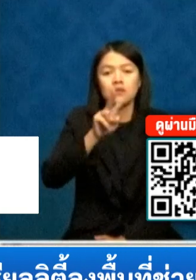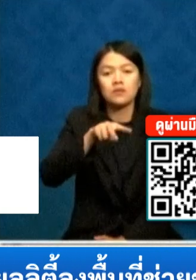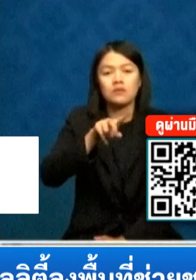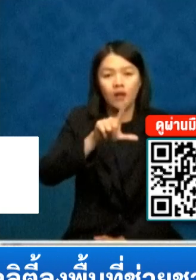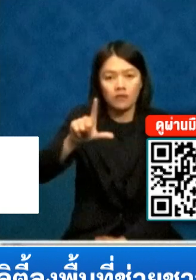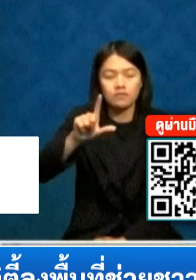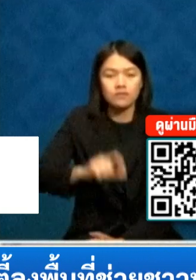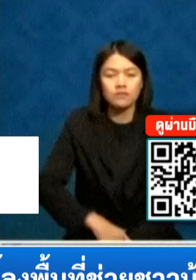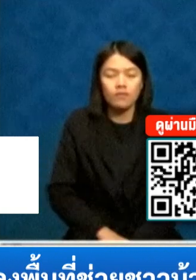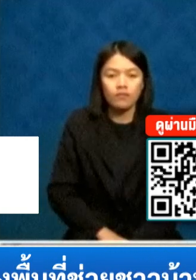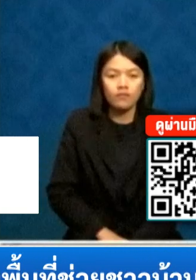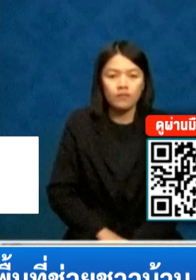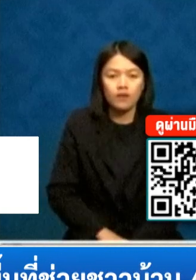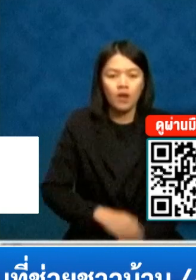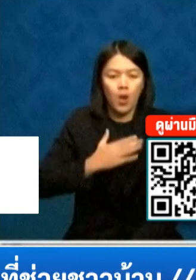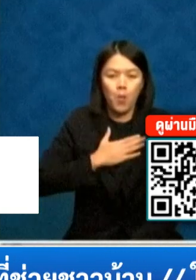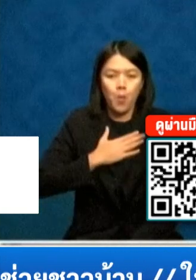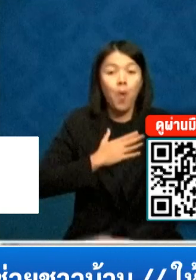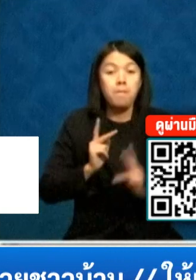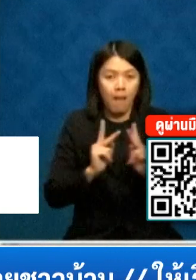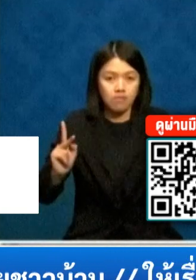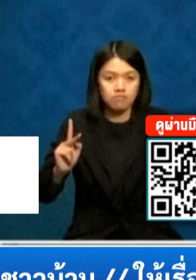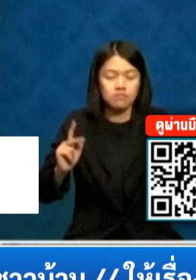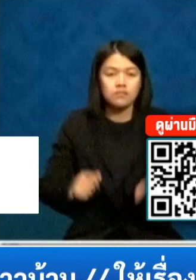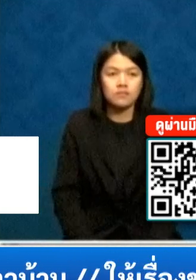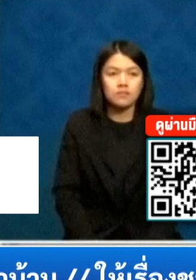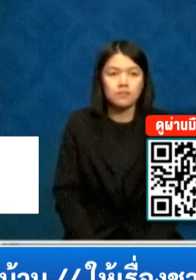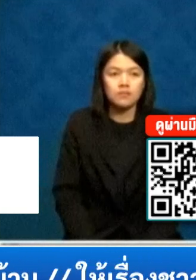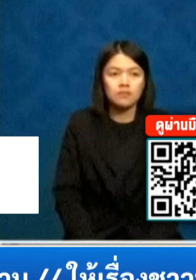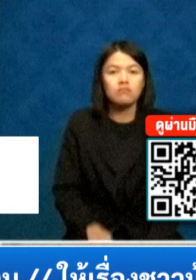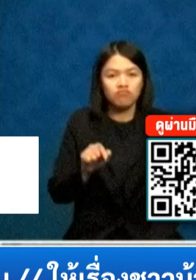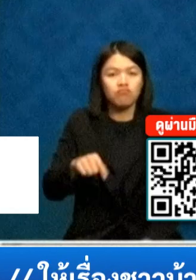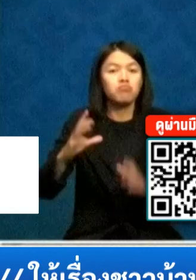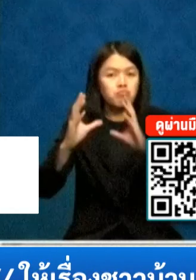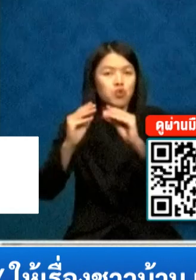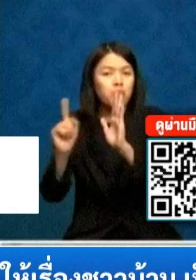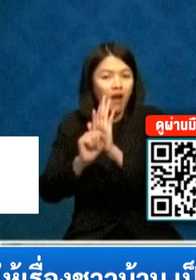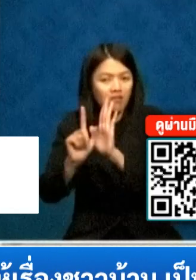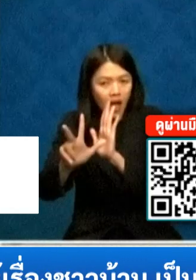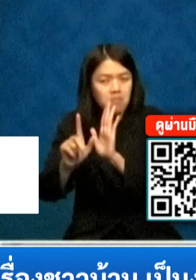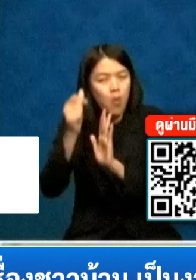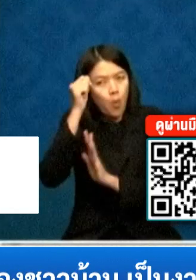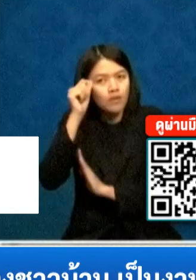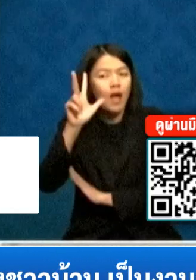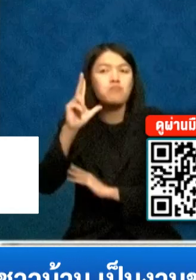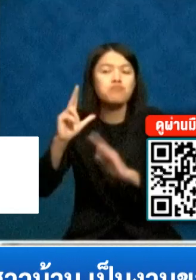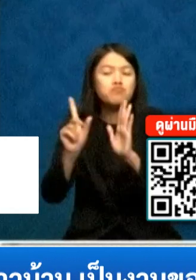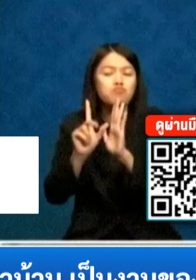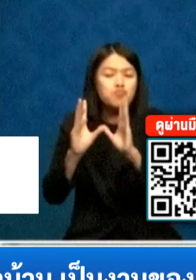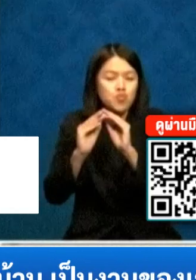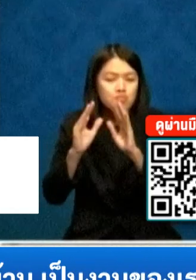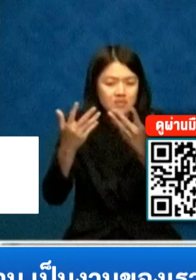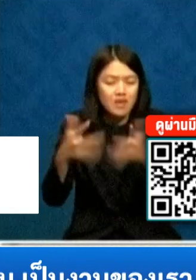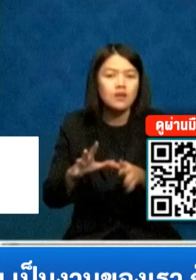122,000 ล้านบาทผมเป็นคณะกรรมการตรงนั้นประชุม3ครั้ง3วันเสร็จสับเรียบร้อยครับงบ67